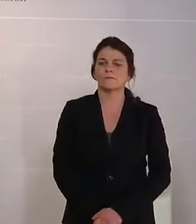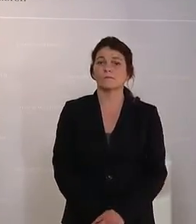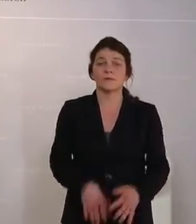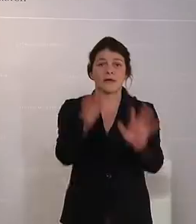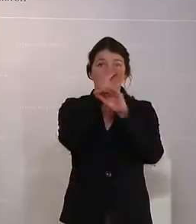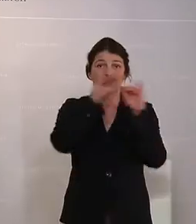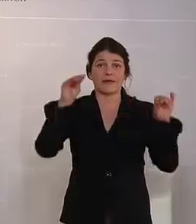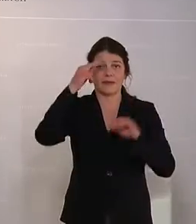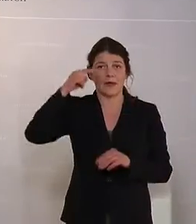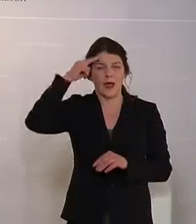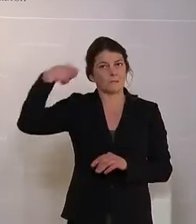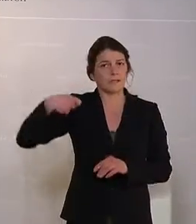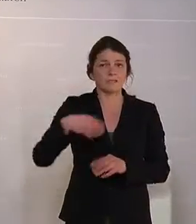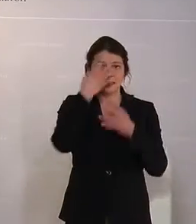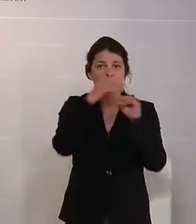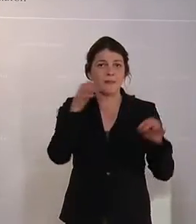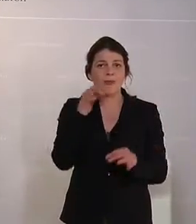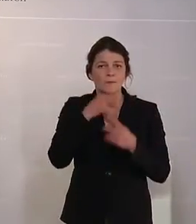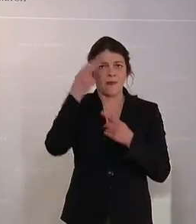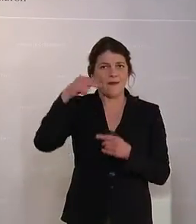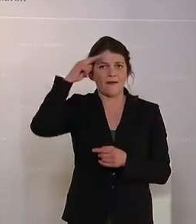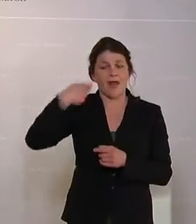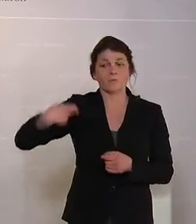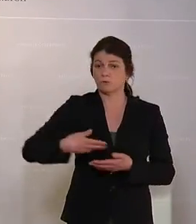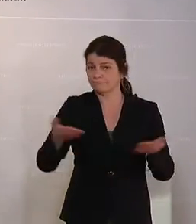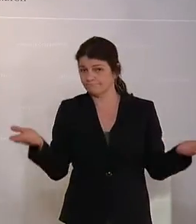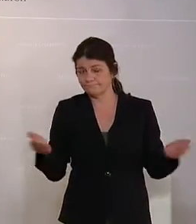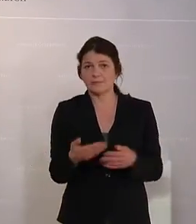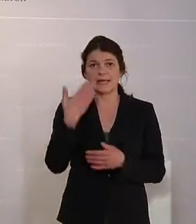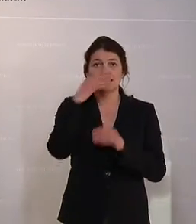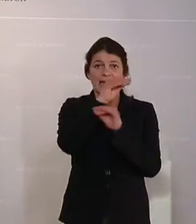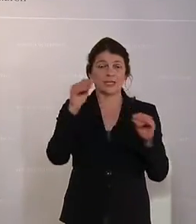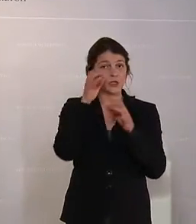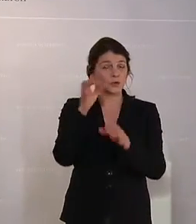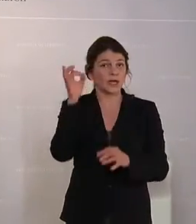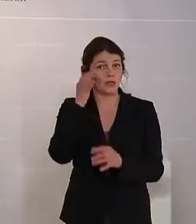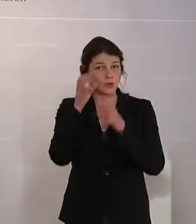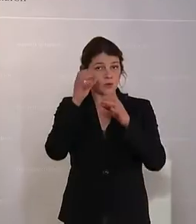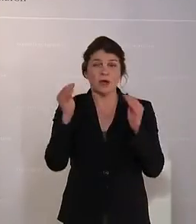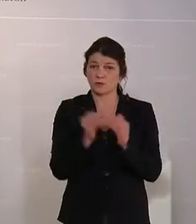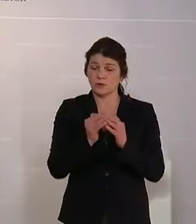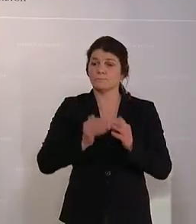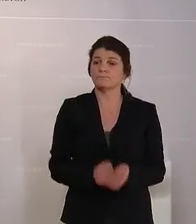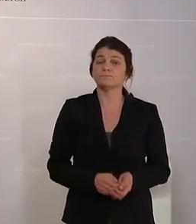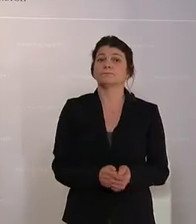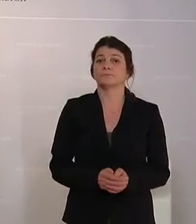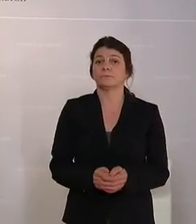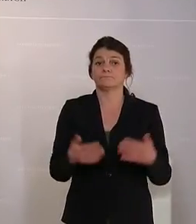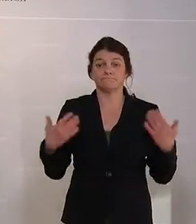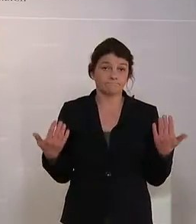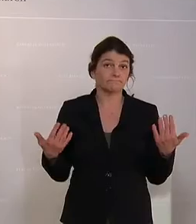Sehr geehrter Herr Präsident, sehr geehrte Damen und Herren Abgeordnete, sehr geehrte Zuseherinnen und Zuseher zu Hause.